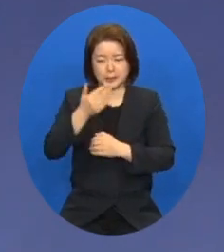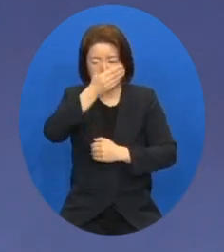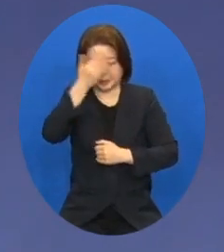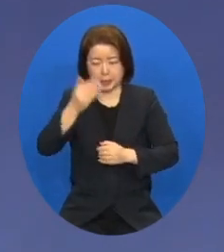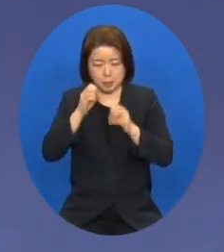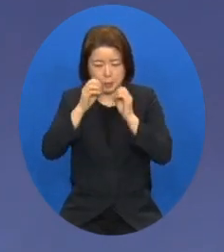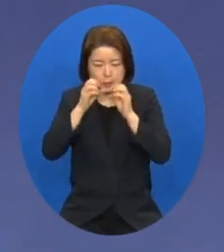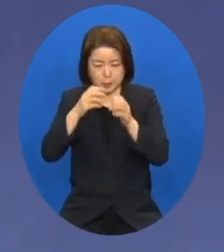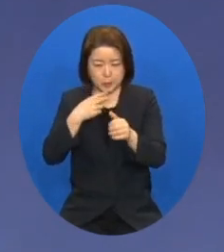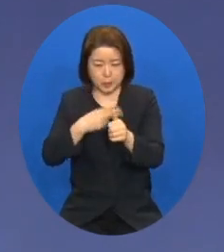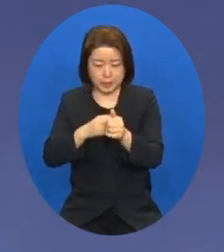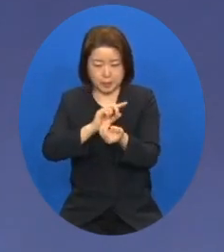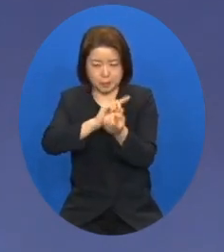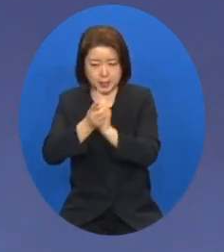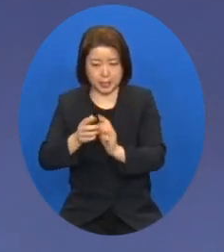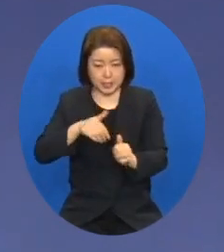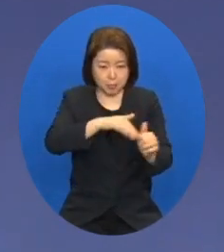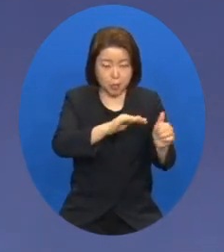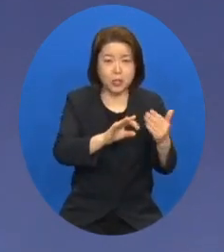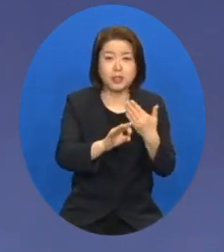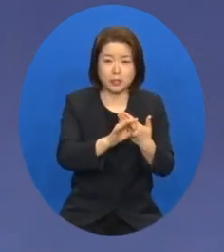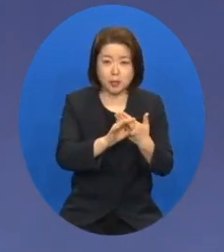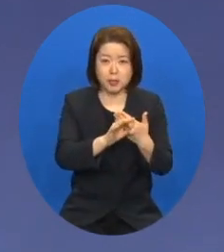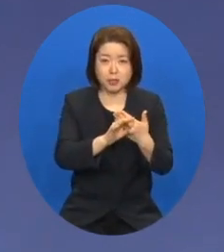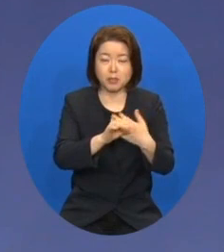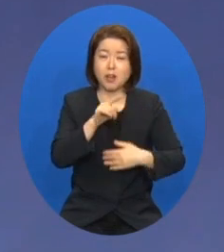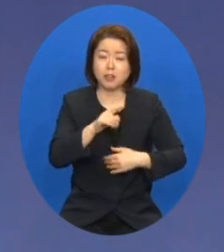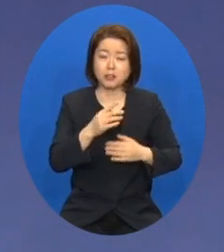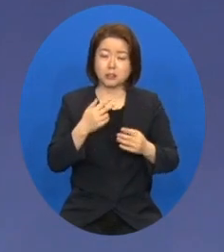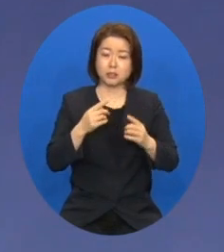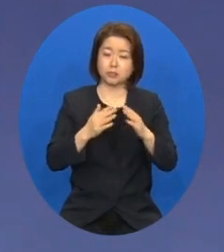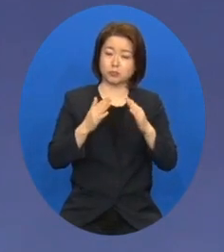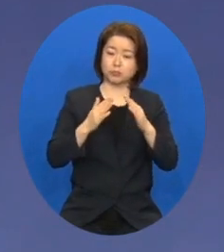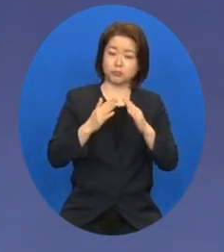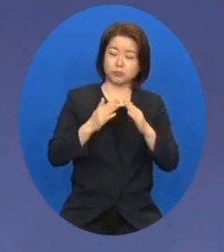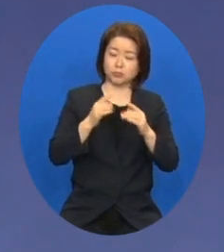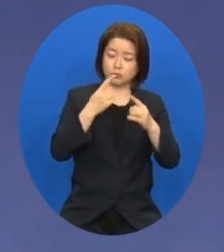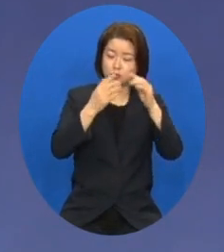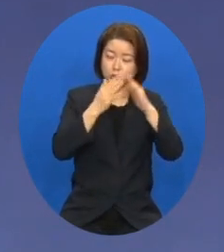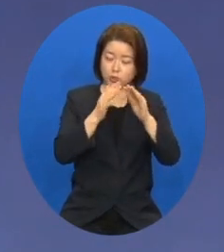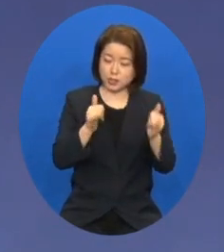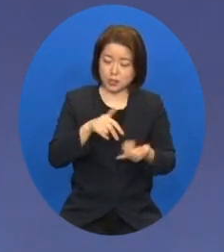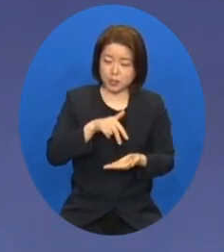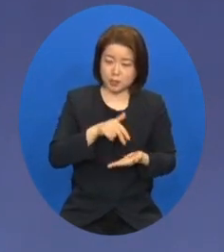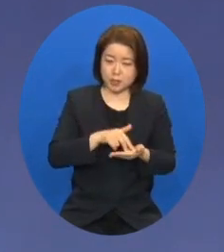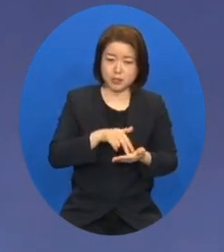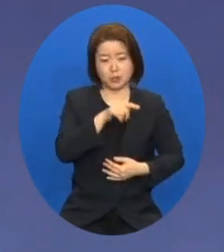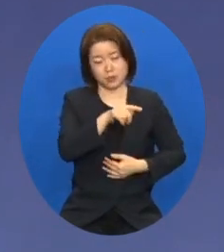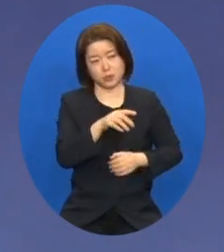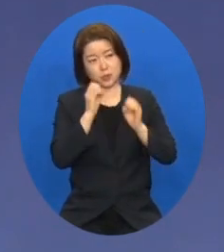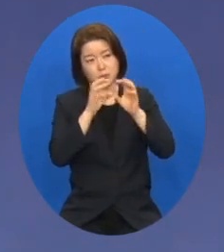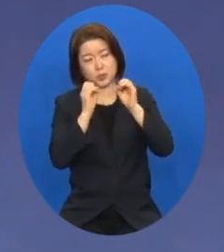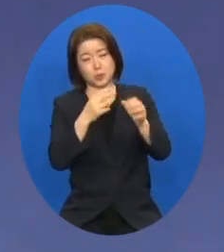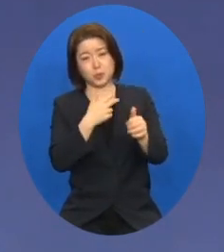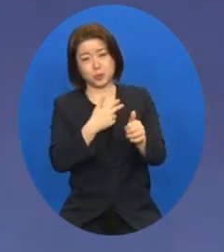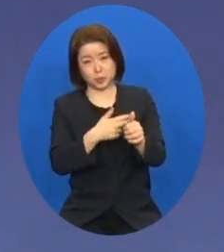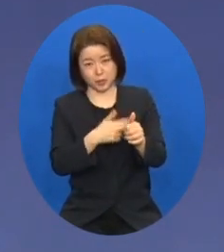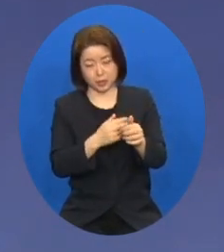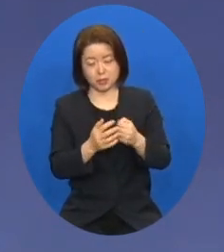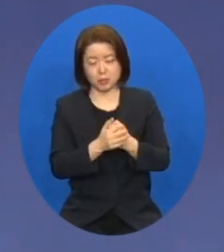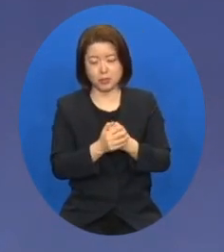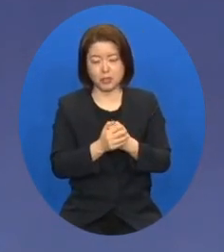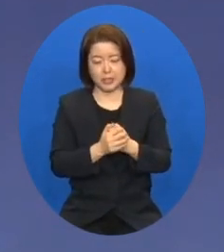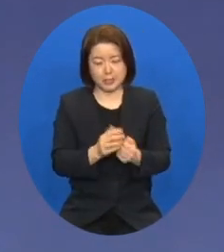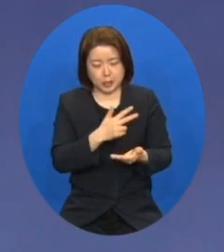대신 보냈다면 그 교회는 입장에서 그 전도사님을 주님께 하듯이